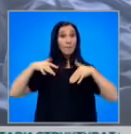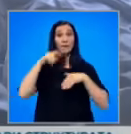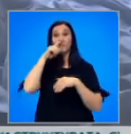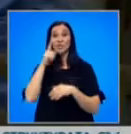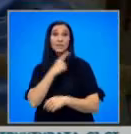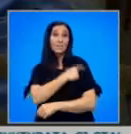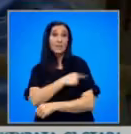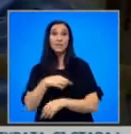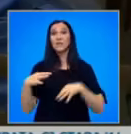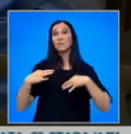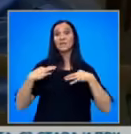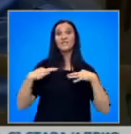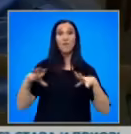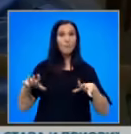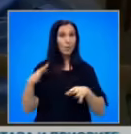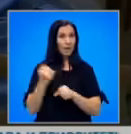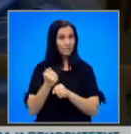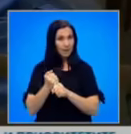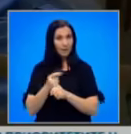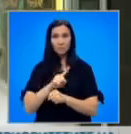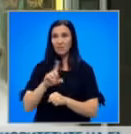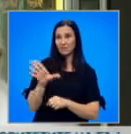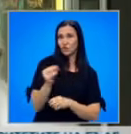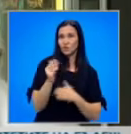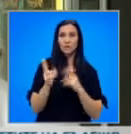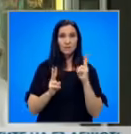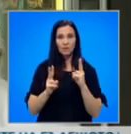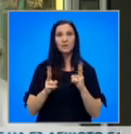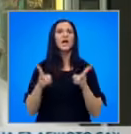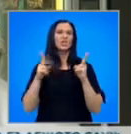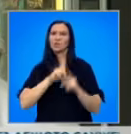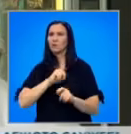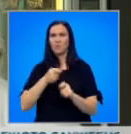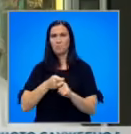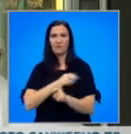и за медици на свободна практика. Не всички са съгласни. Реших да не се